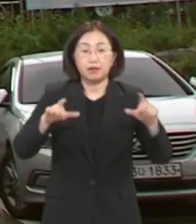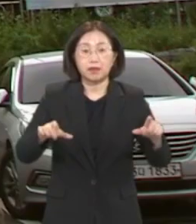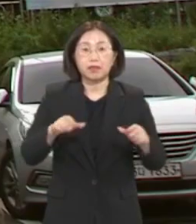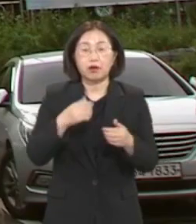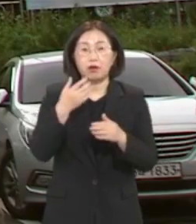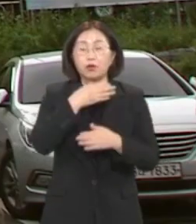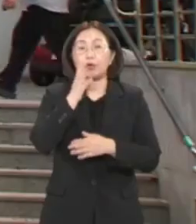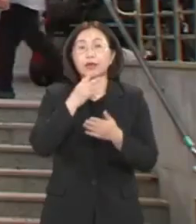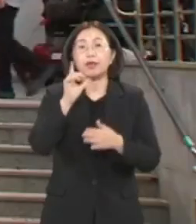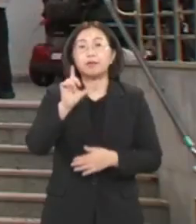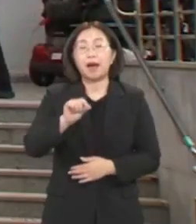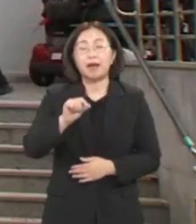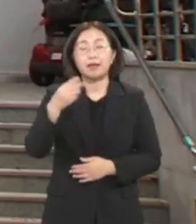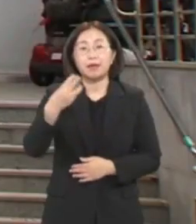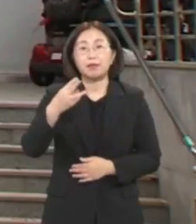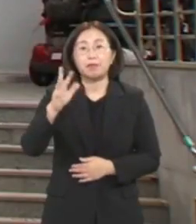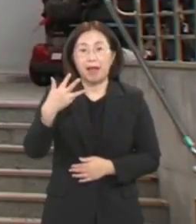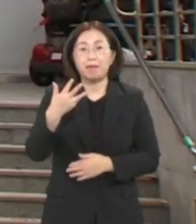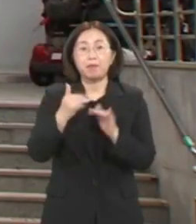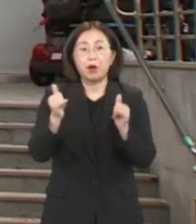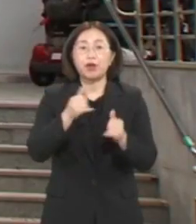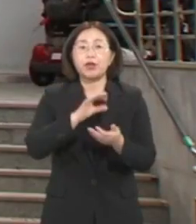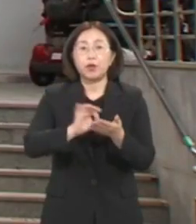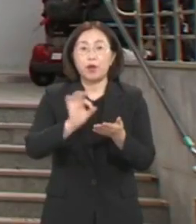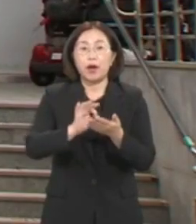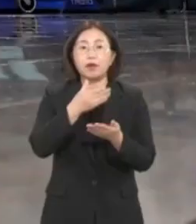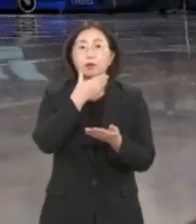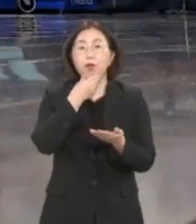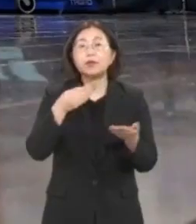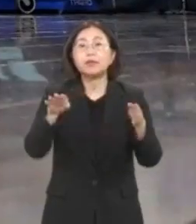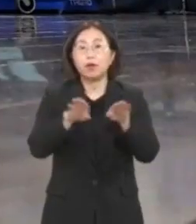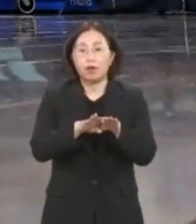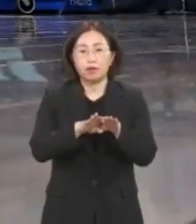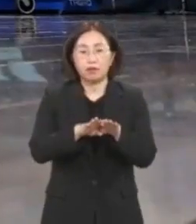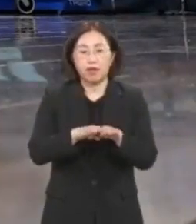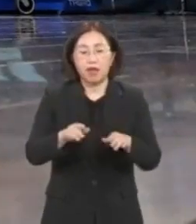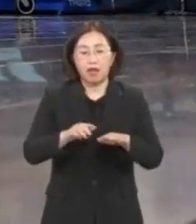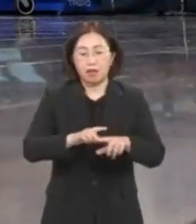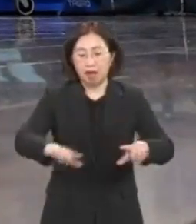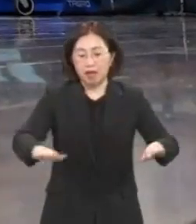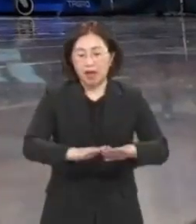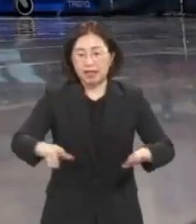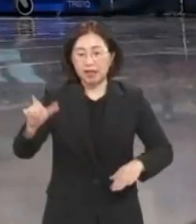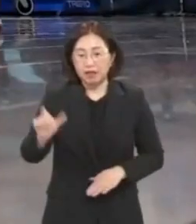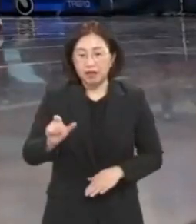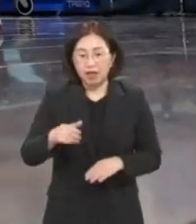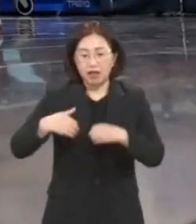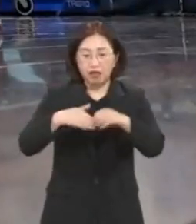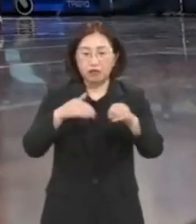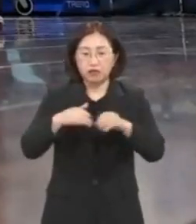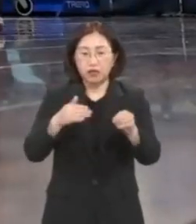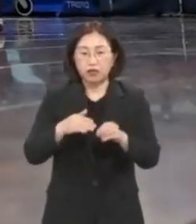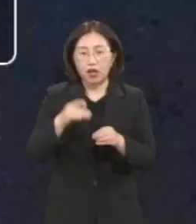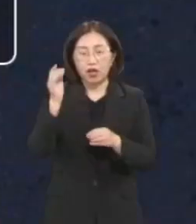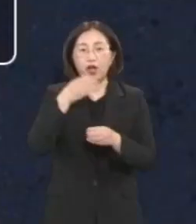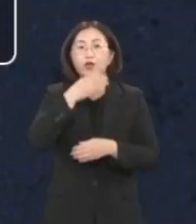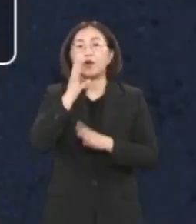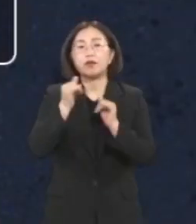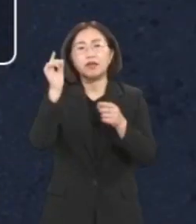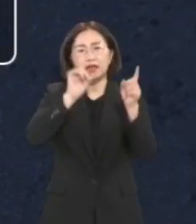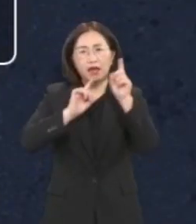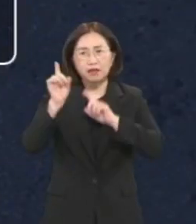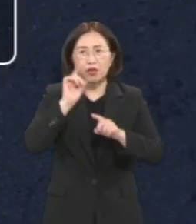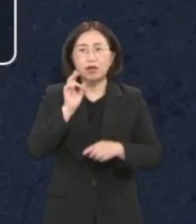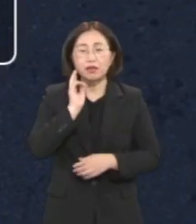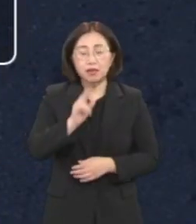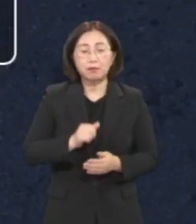1,800명의 어르신들이 이용하는 대전시 노인복지관 딱딱한 바닥에서 탁구를 치던 어르신들이 있따라 다치고 각종